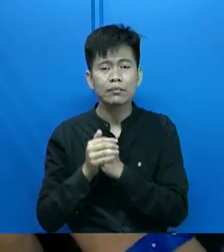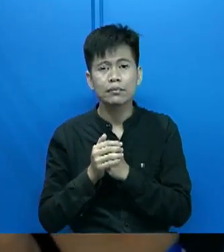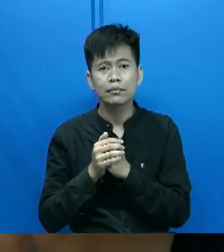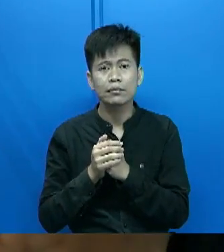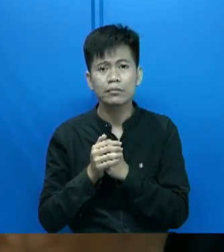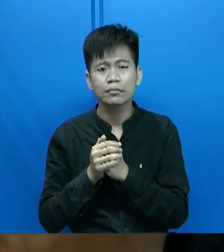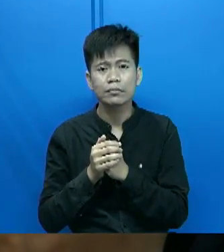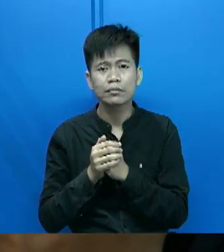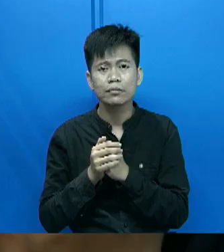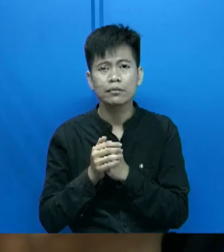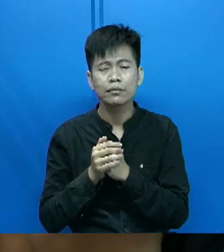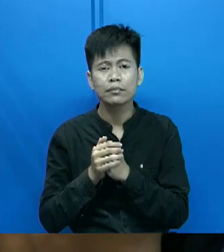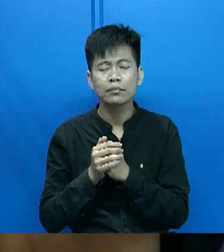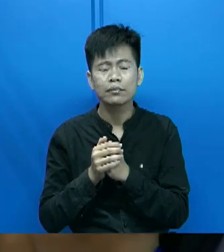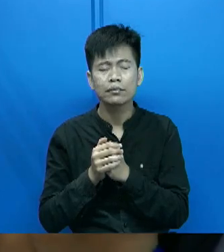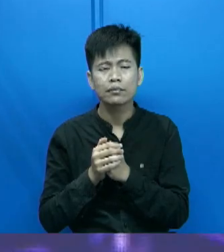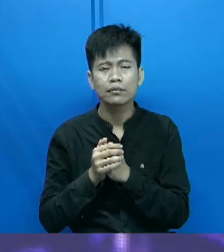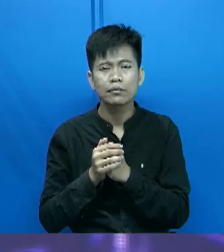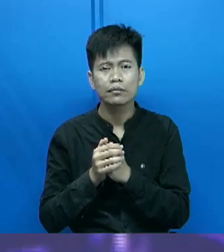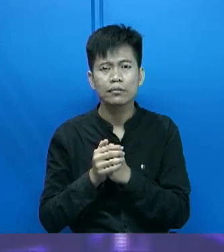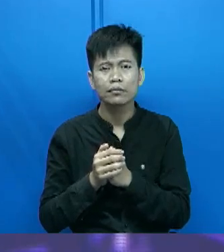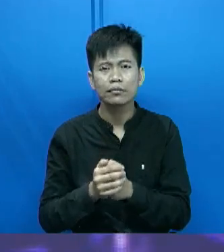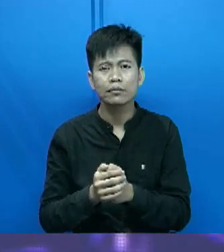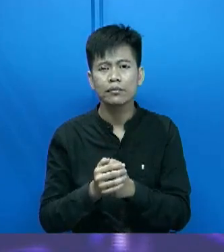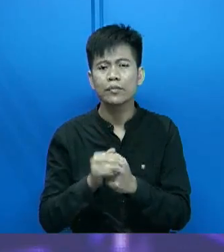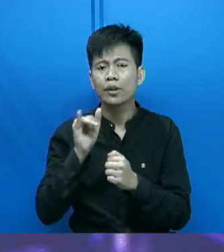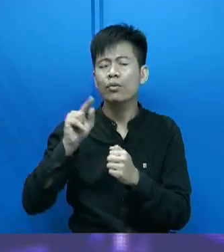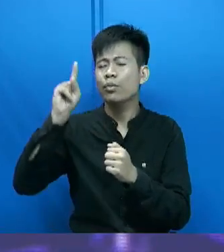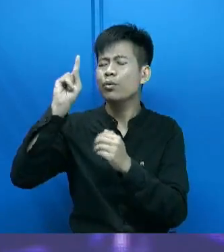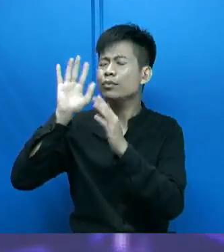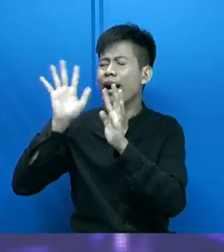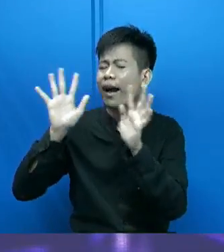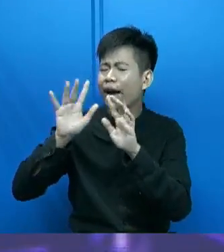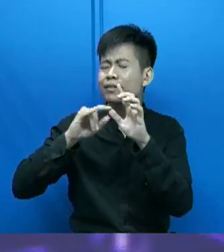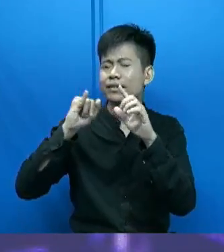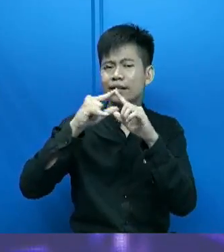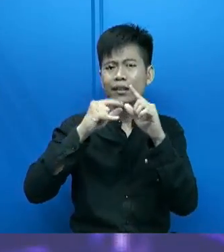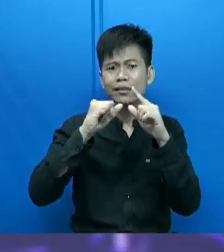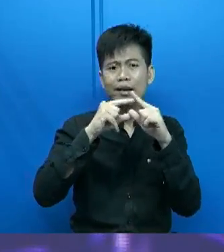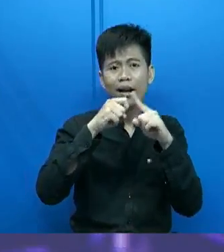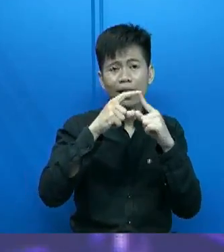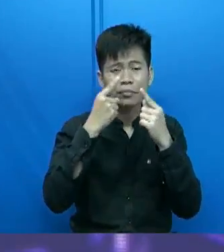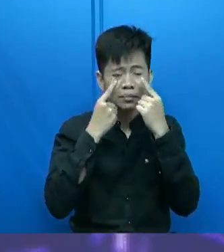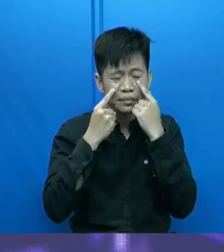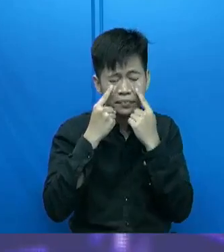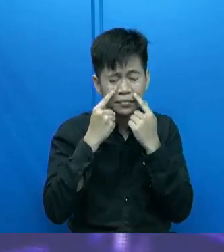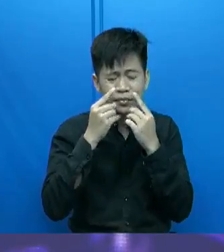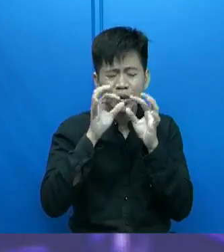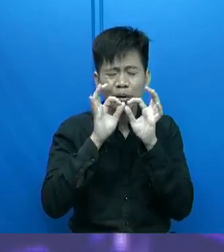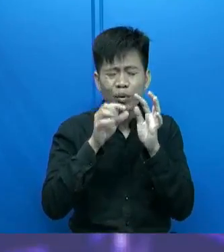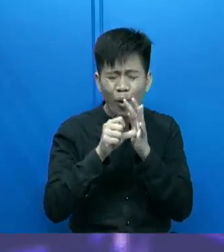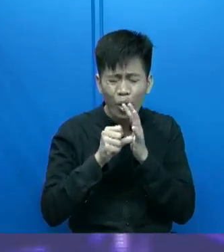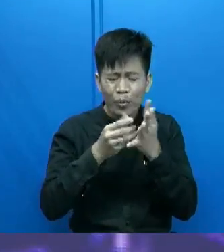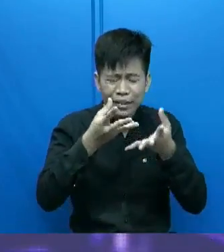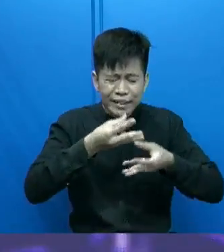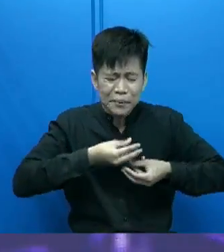dumu'ana wa taqabbal minna amalana. Ya Allah, mohon jangan sia-siakan ya Allah air mata kami, dan mohon terima amal kami sekecil apapun